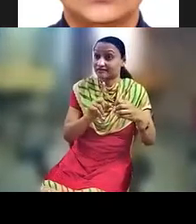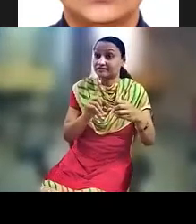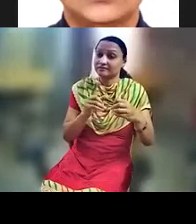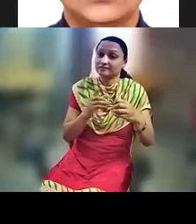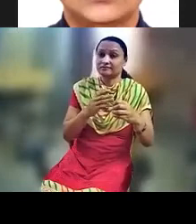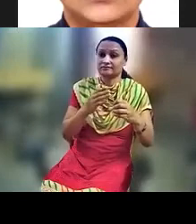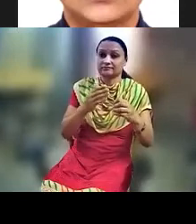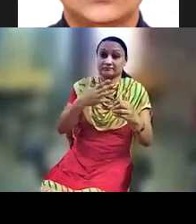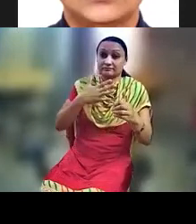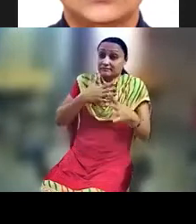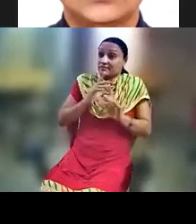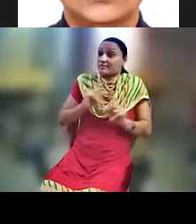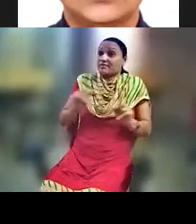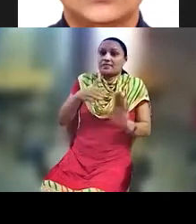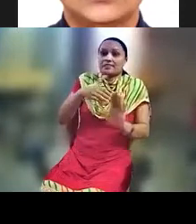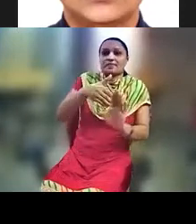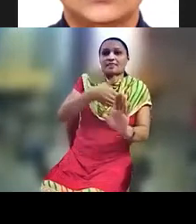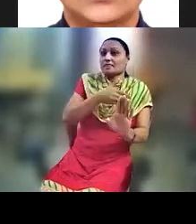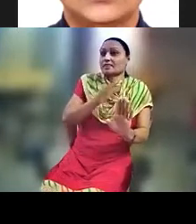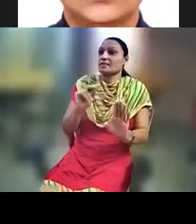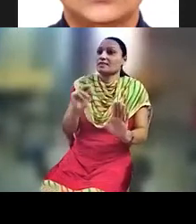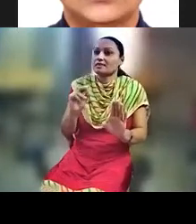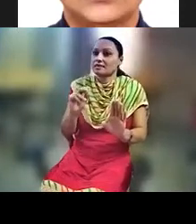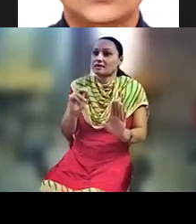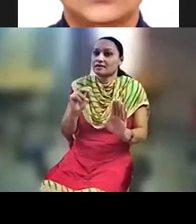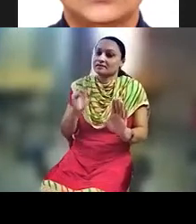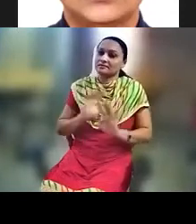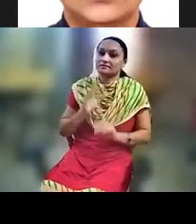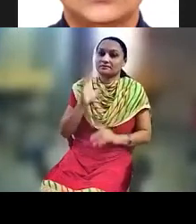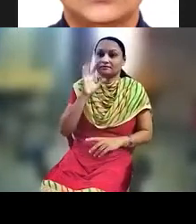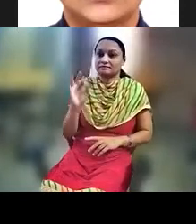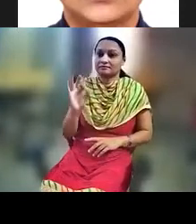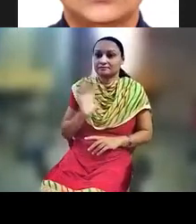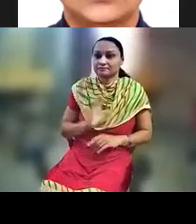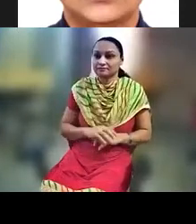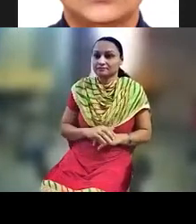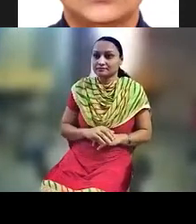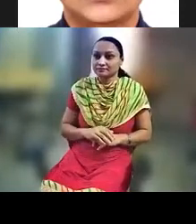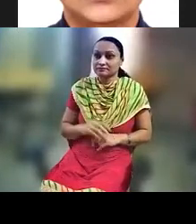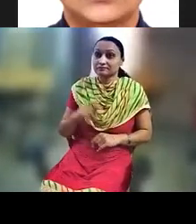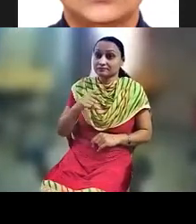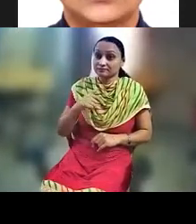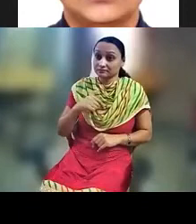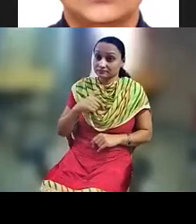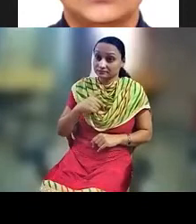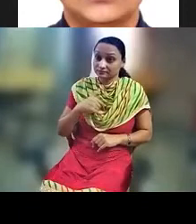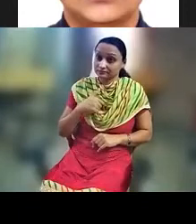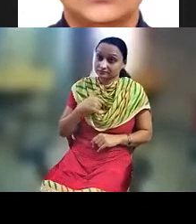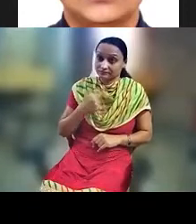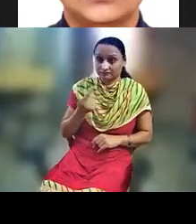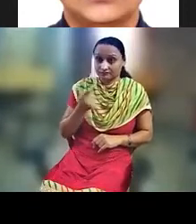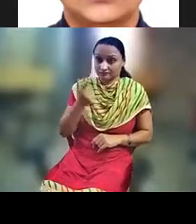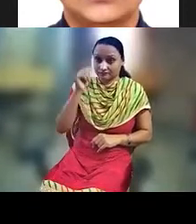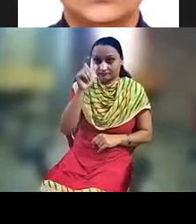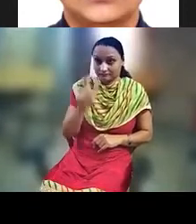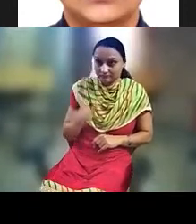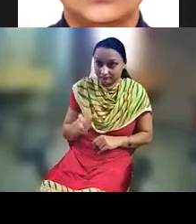हटे। बूस्ट सेल्फ लव, ये बहुत इंपॉर्टेंट चीज है कि हम सब मतलब कुछ हद तक